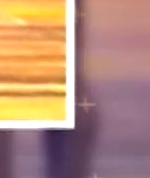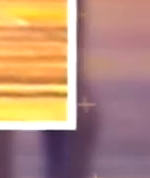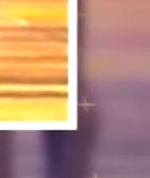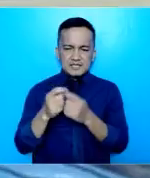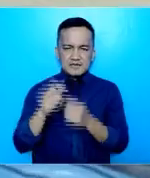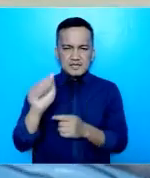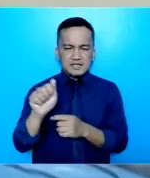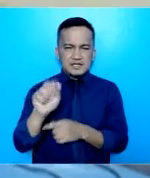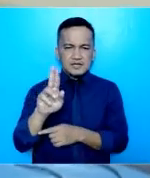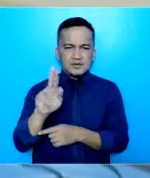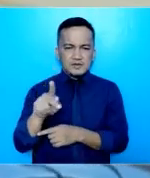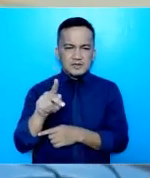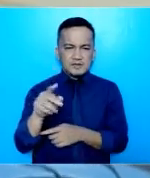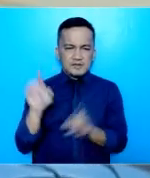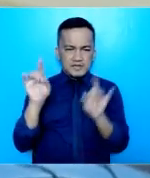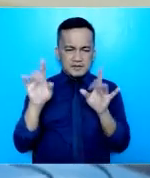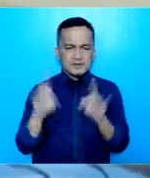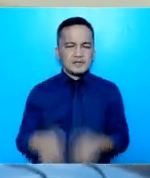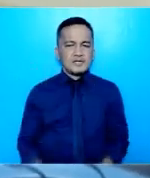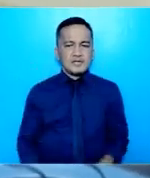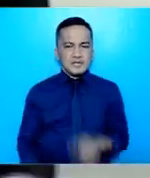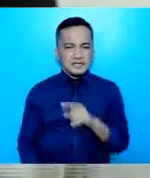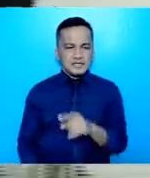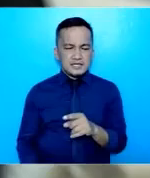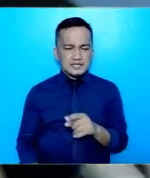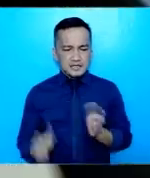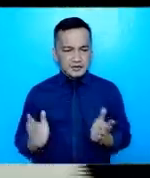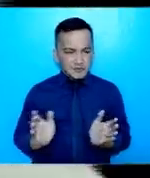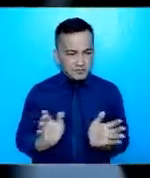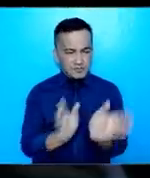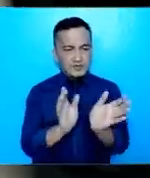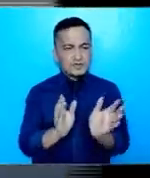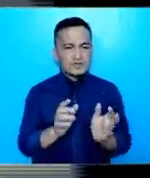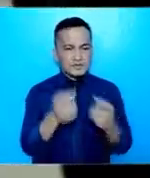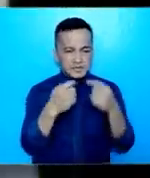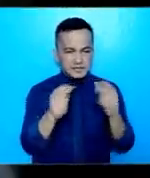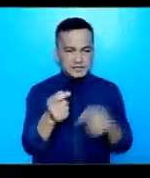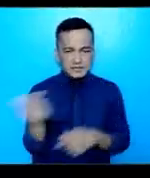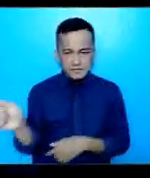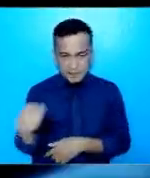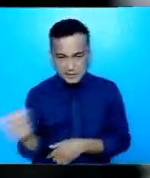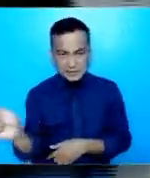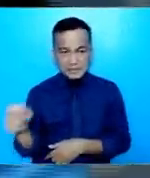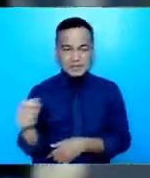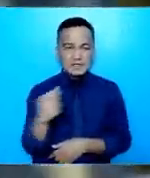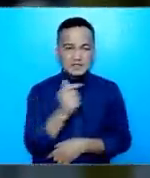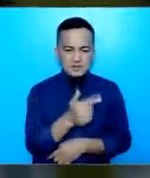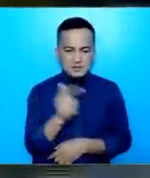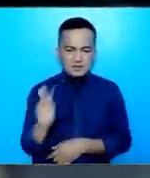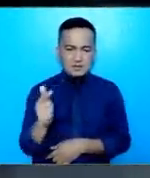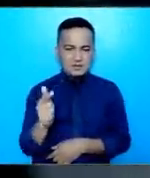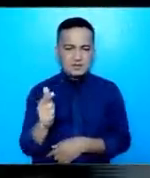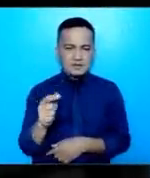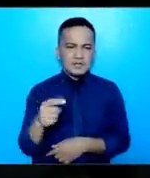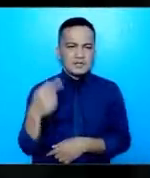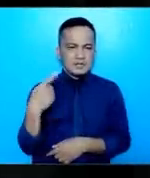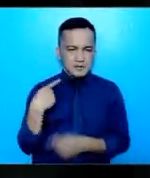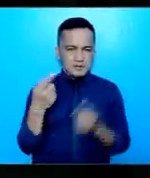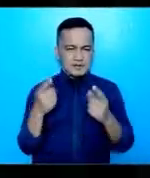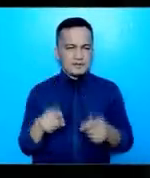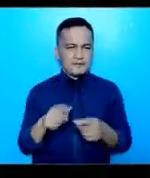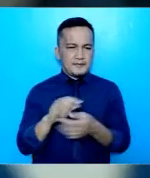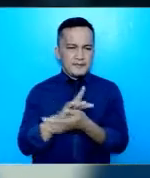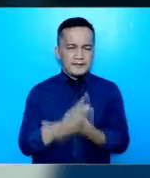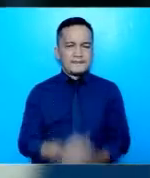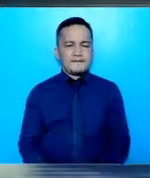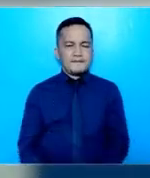Team. Isa ito sa nagtulak sa kanya na subukan ng fencing nitong 2020 nang tumama ang pandemya. And